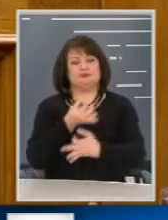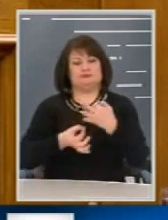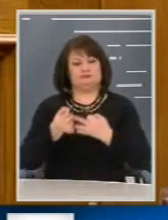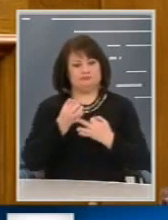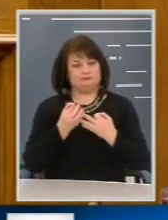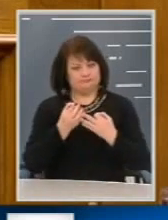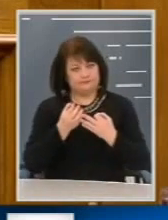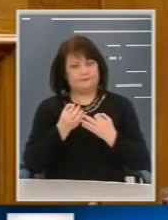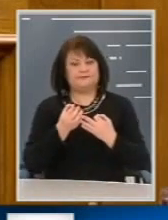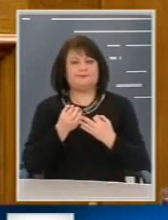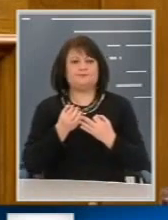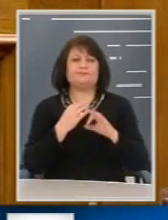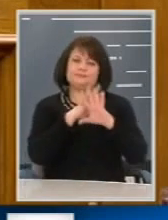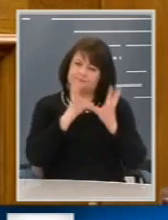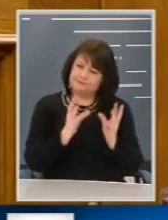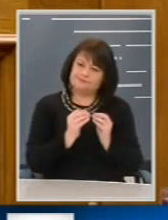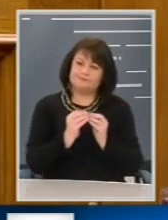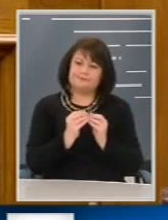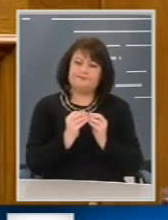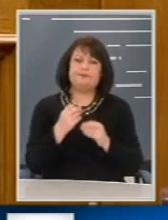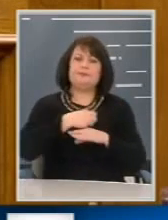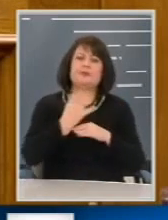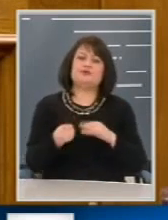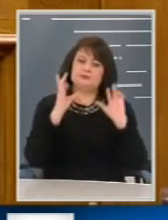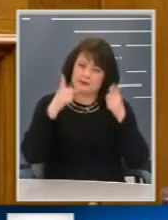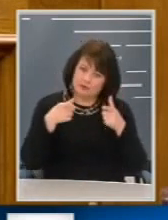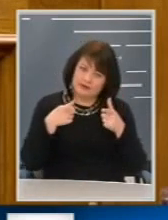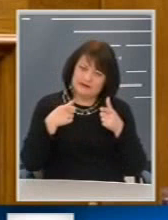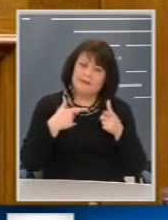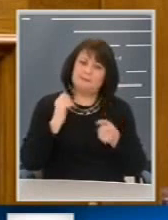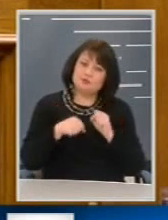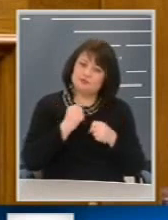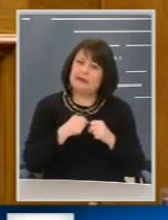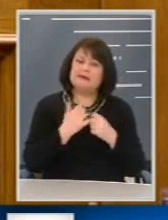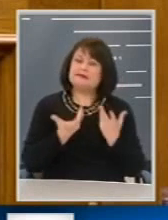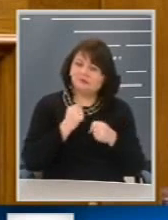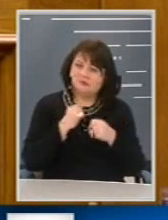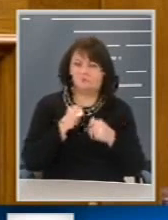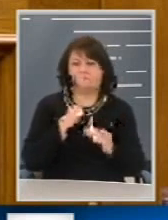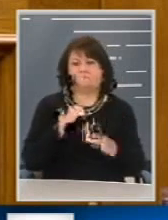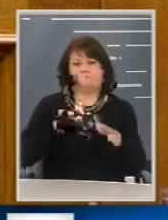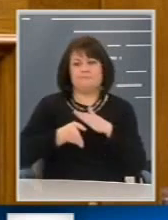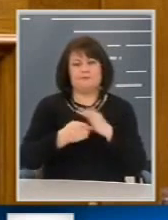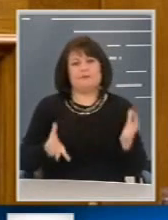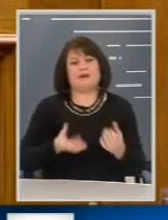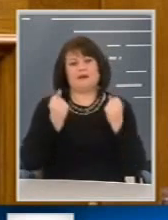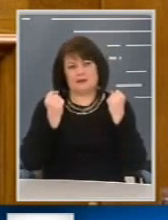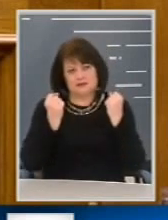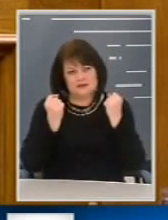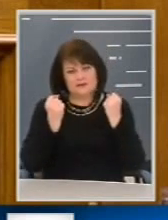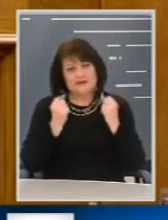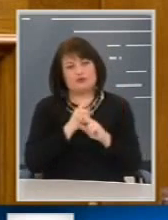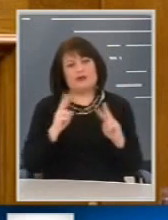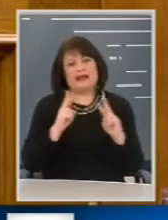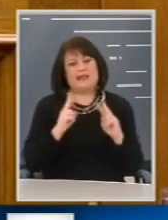στο πλαίσιο δηλαδή μέσα στο οποίο το ΠΑΣΟΚ και η Νέα Δημοκρατία επιχείρησαν να ξεφύγουν από την υποχρέωσή τους να πάρουν μια